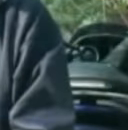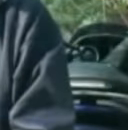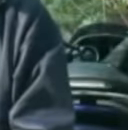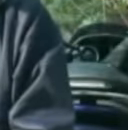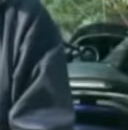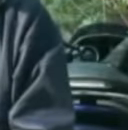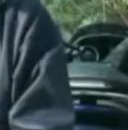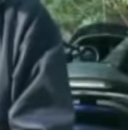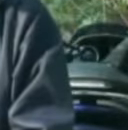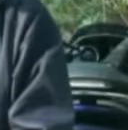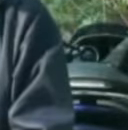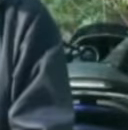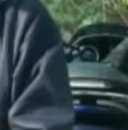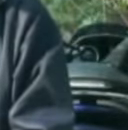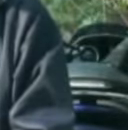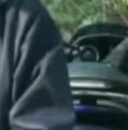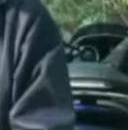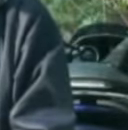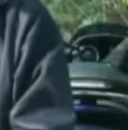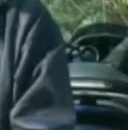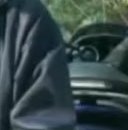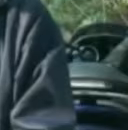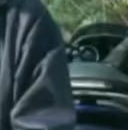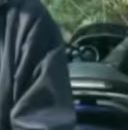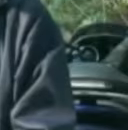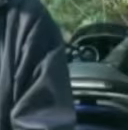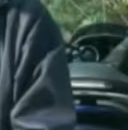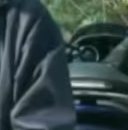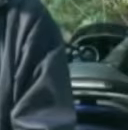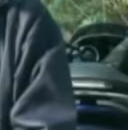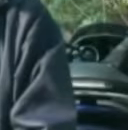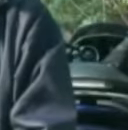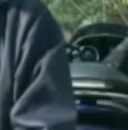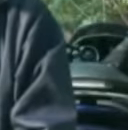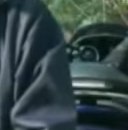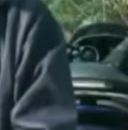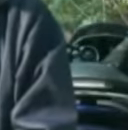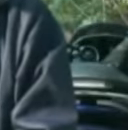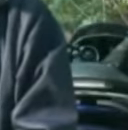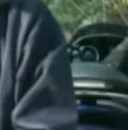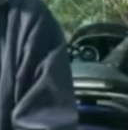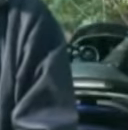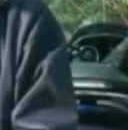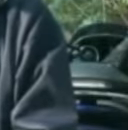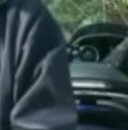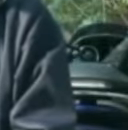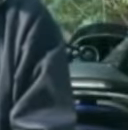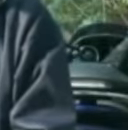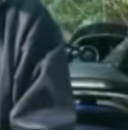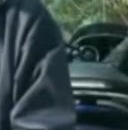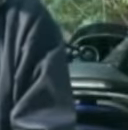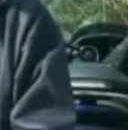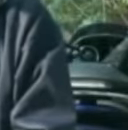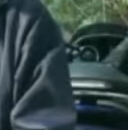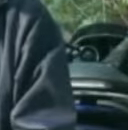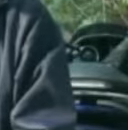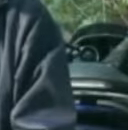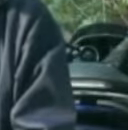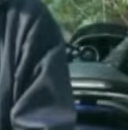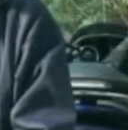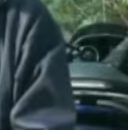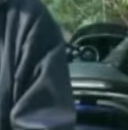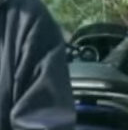大家喺度關注緊，有兩個好重要嘅元素咧，係要睇嘅。第一個就係當時事發嘅